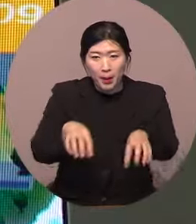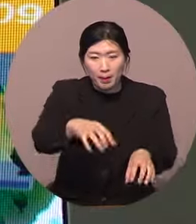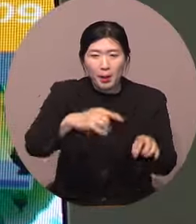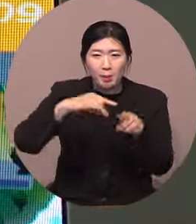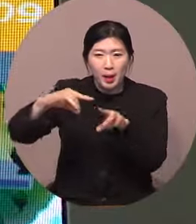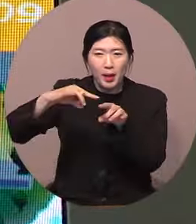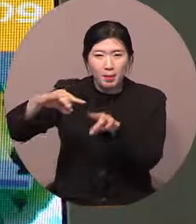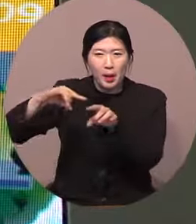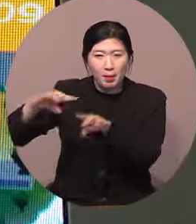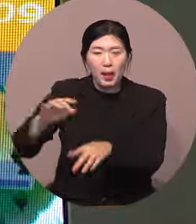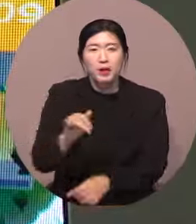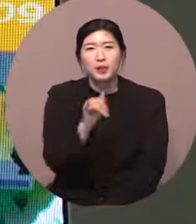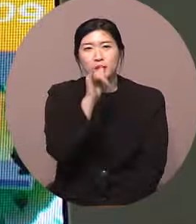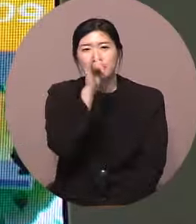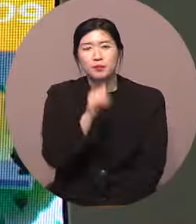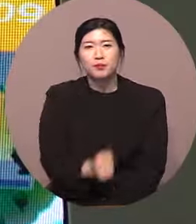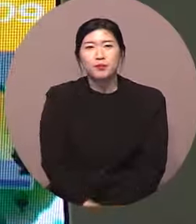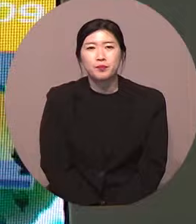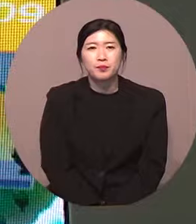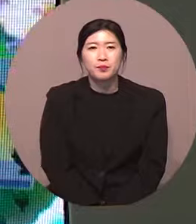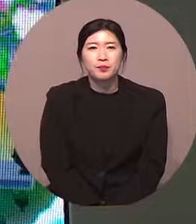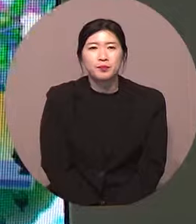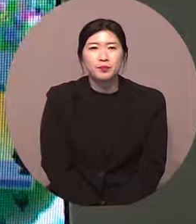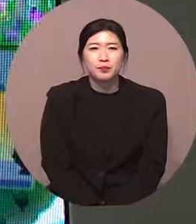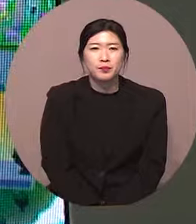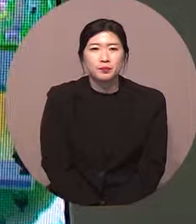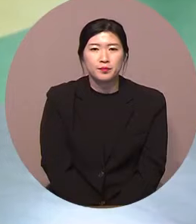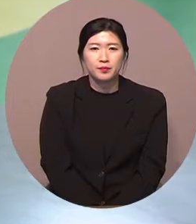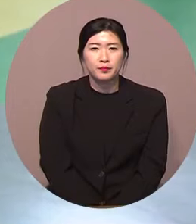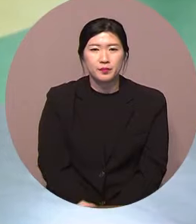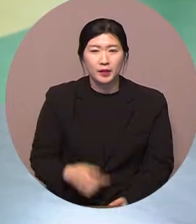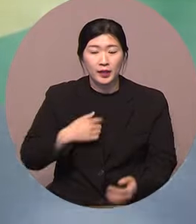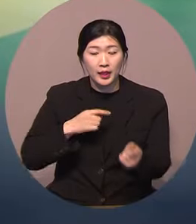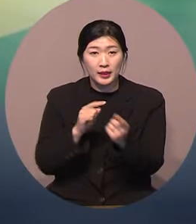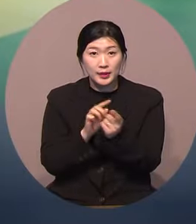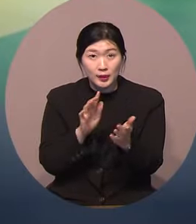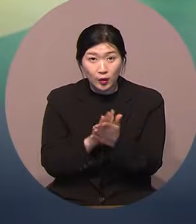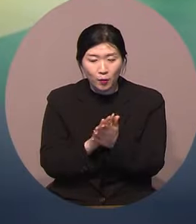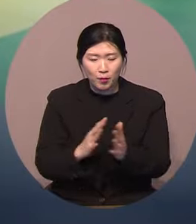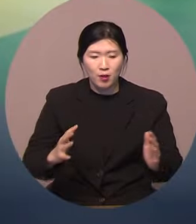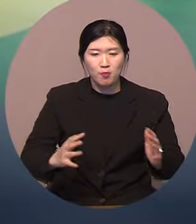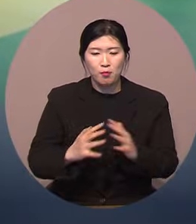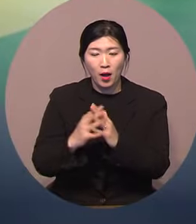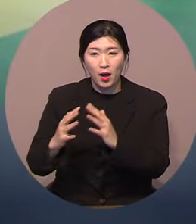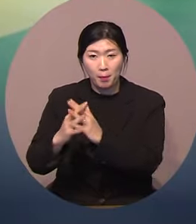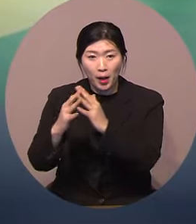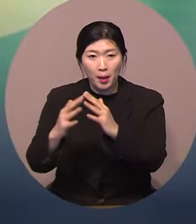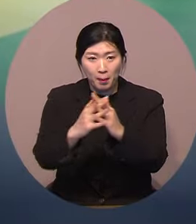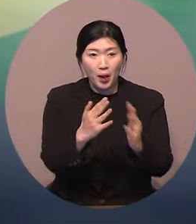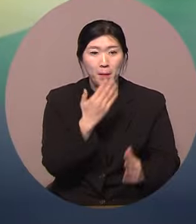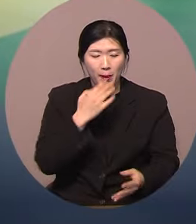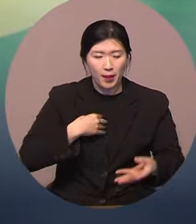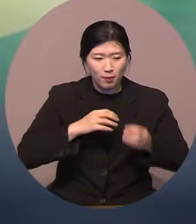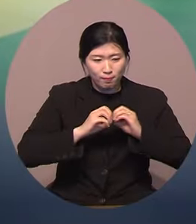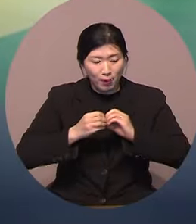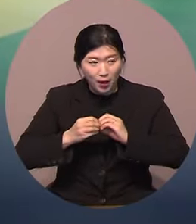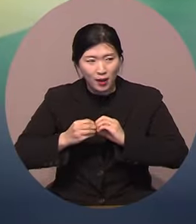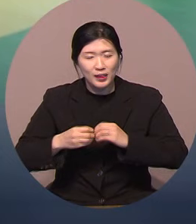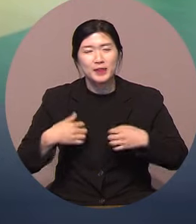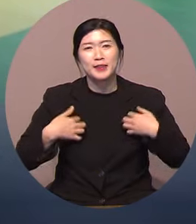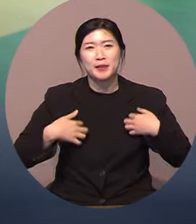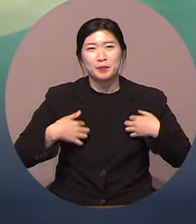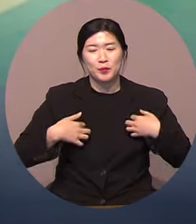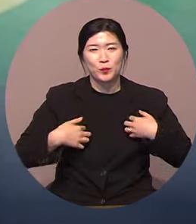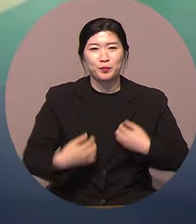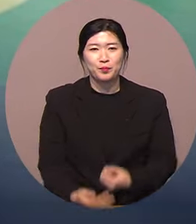등도 생각한 대로 마음껏 만들어봅니다. 직접 건물을 지을 수 있으니까